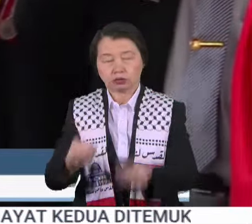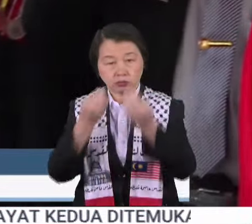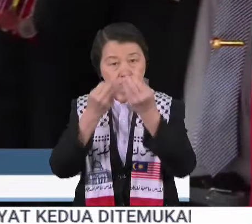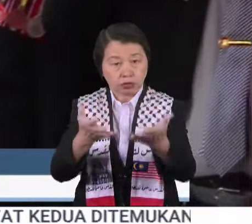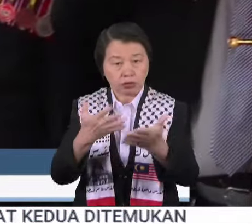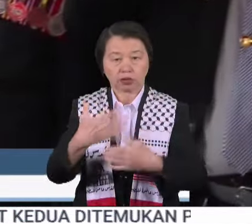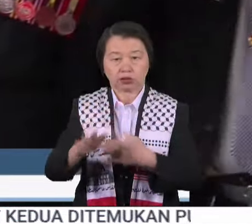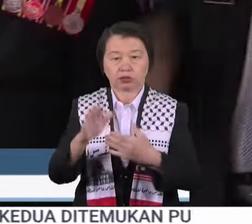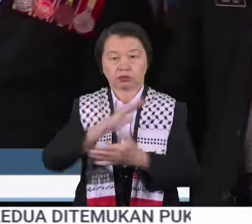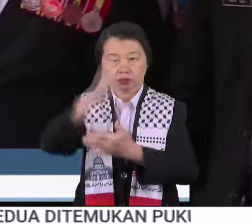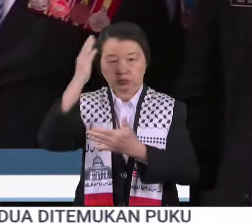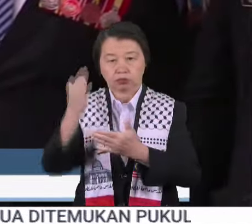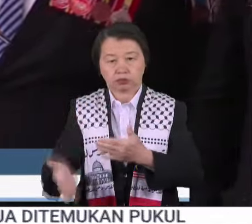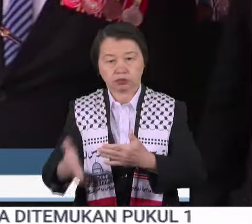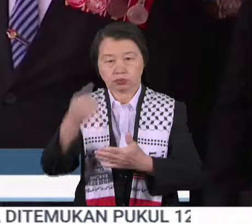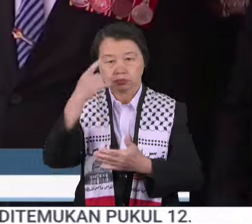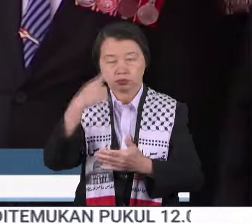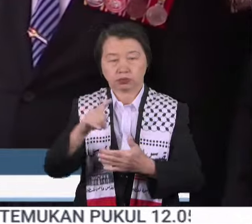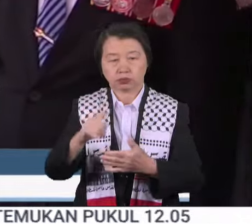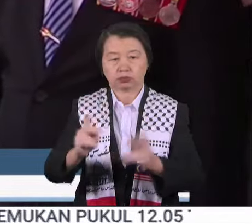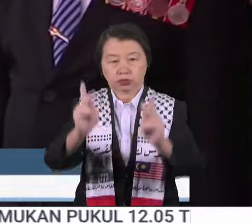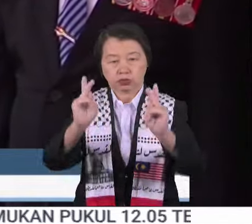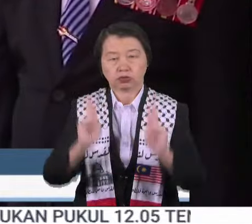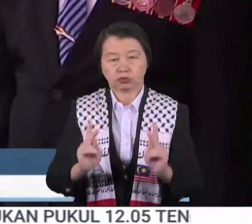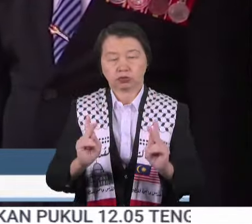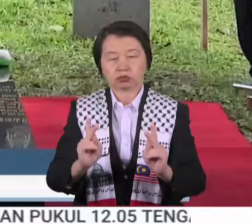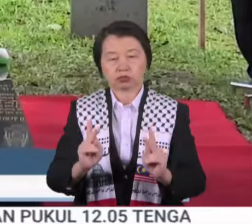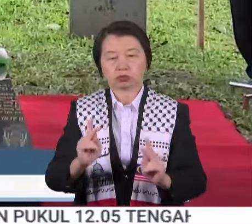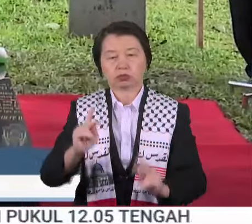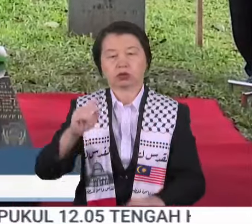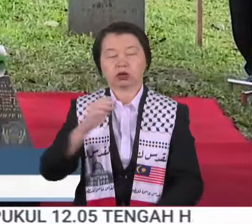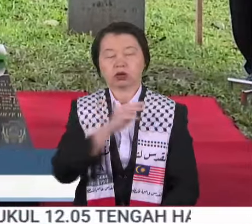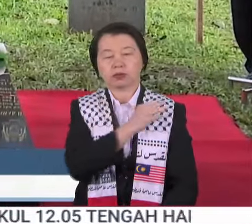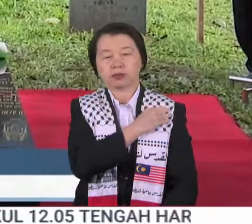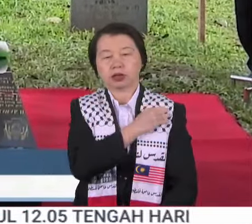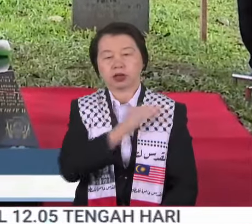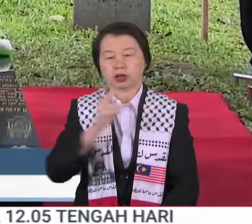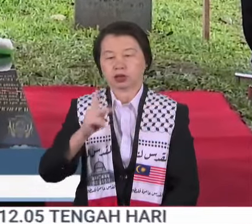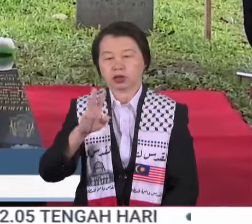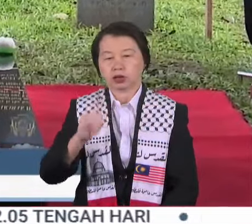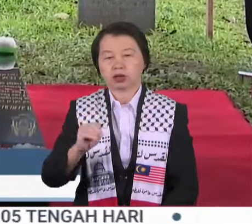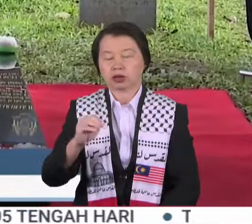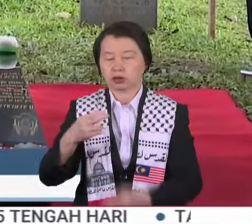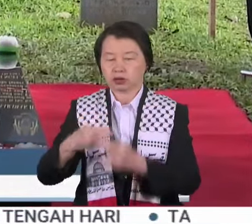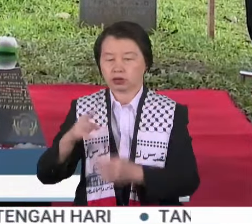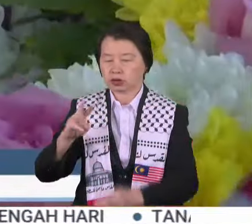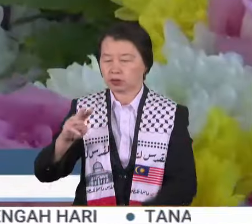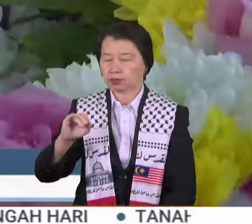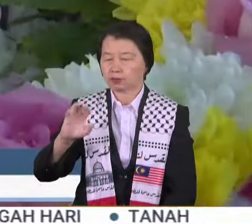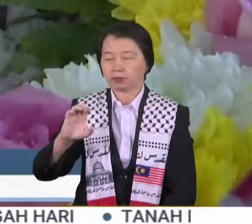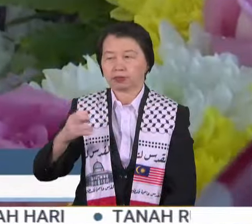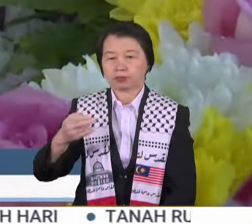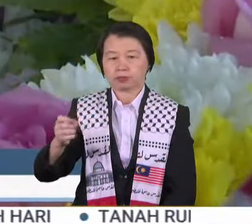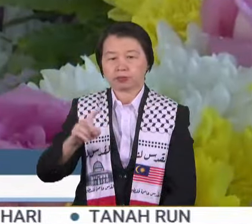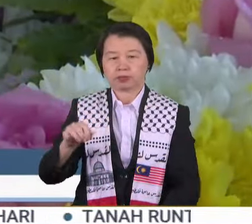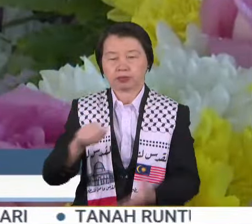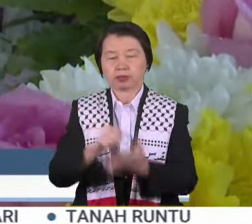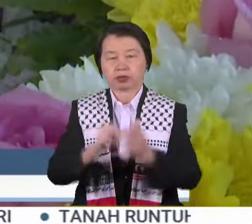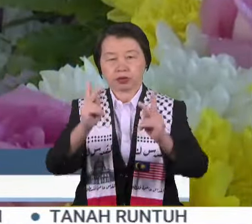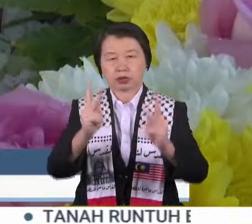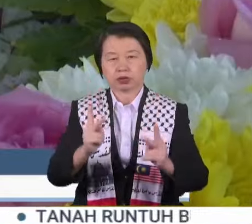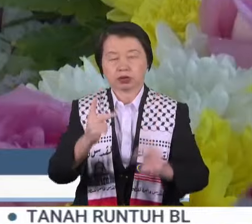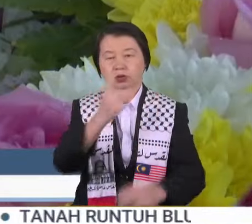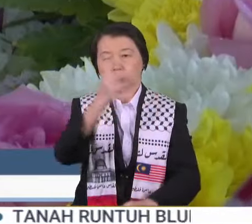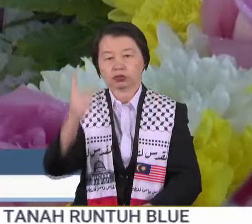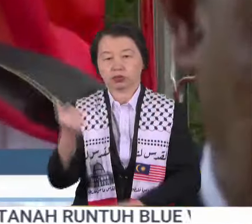menyempurnakan upacara menyimen kubur perira negara mendiang meja KM Michael riman bugat di makam pahlawan di